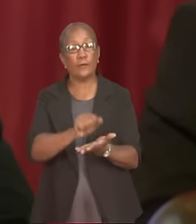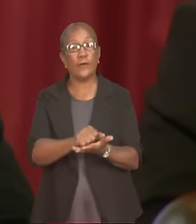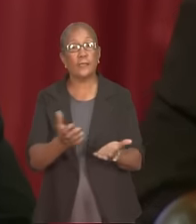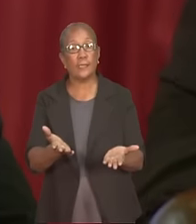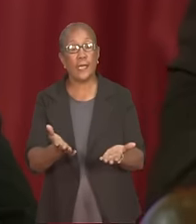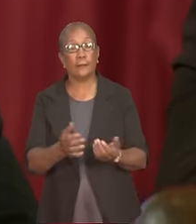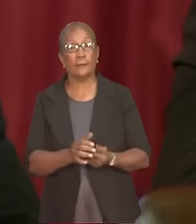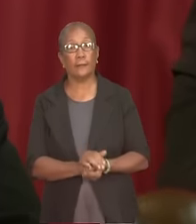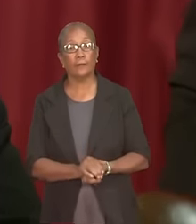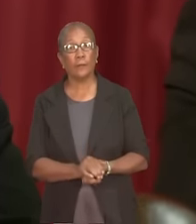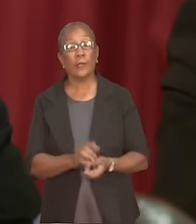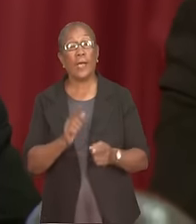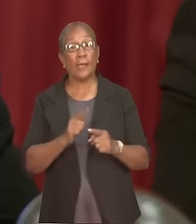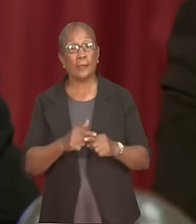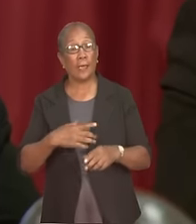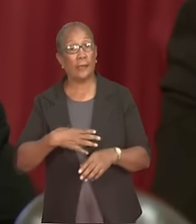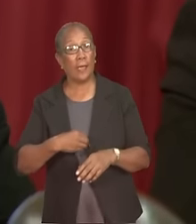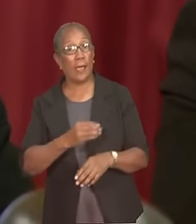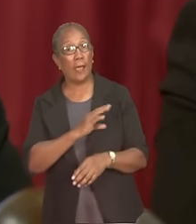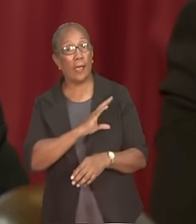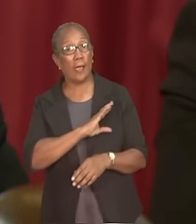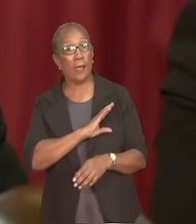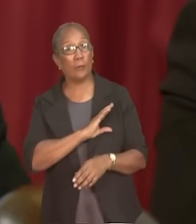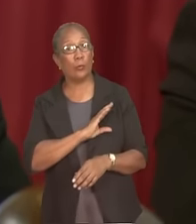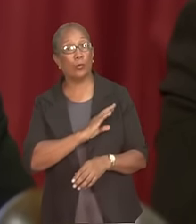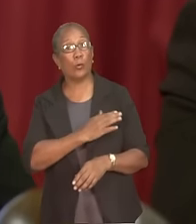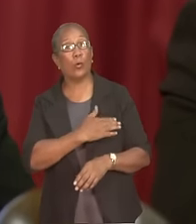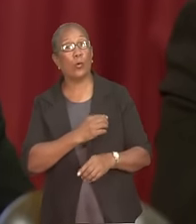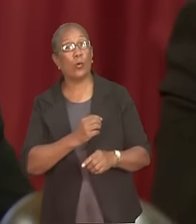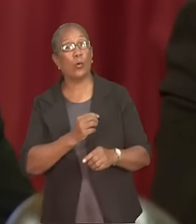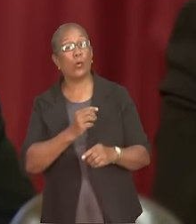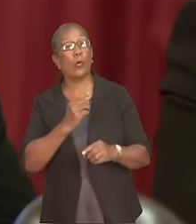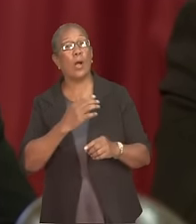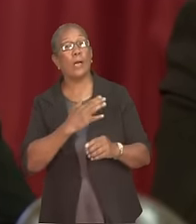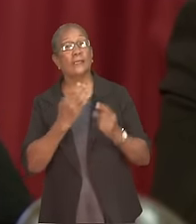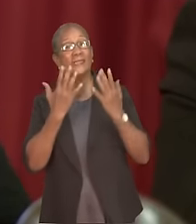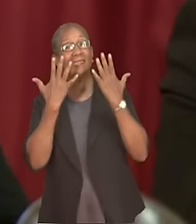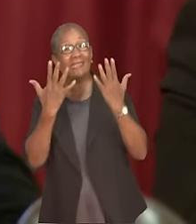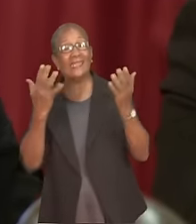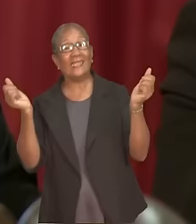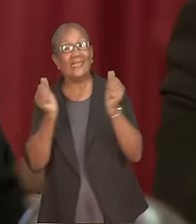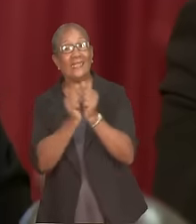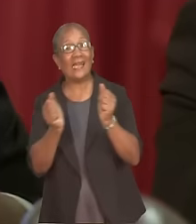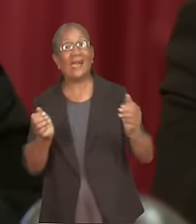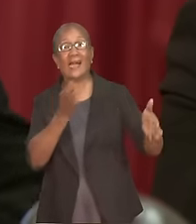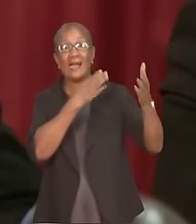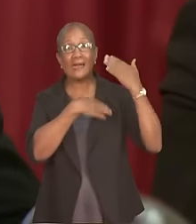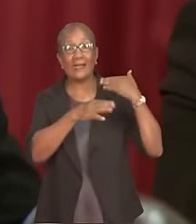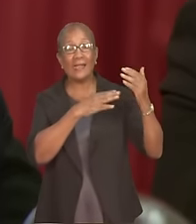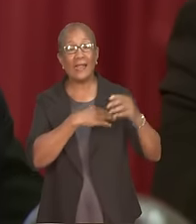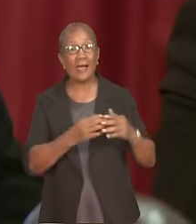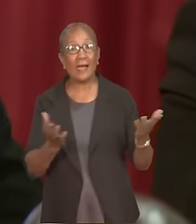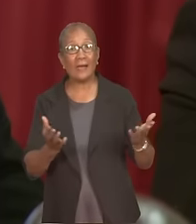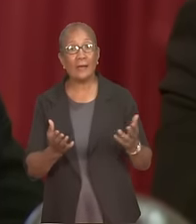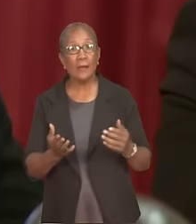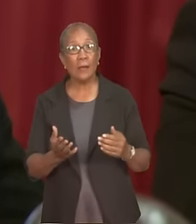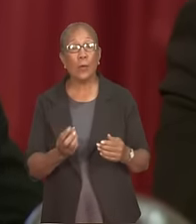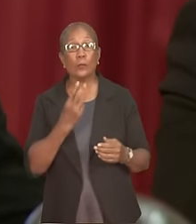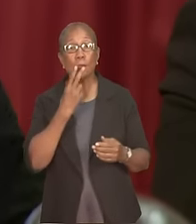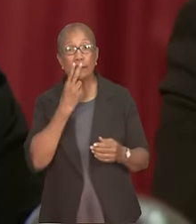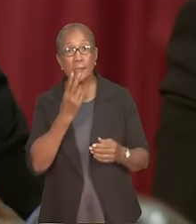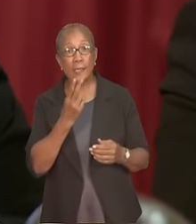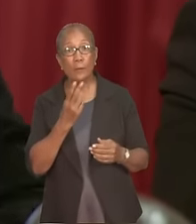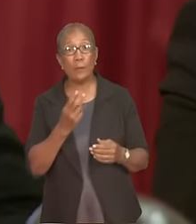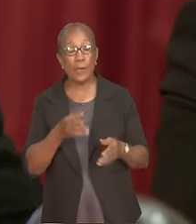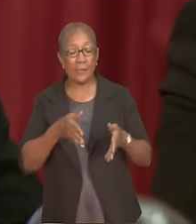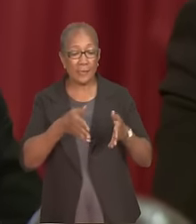En dat heeft decennia lang geleid tot wat wij zien bij bepaalde staatsbedrijven. Als